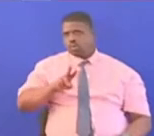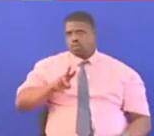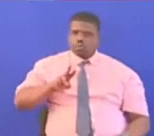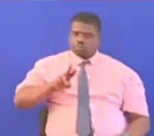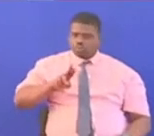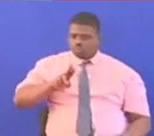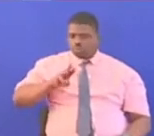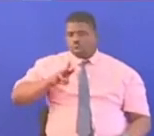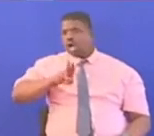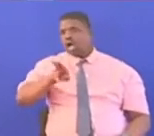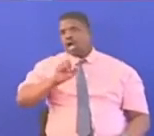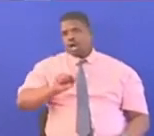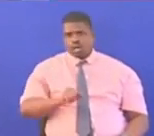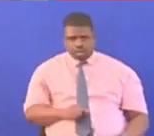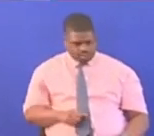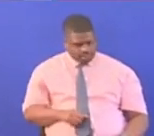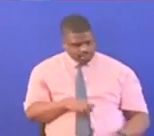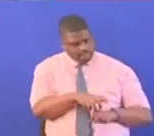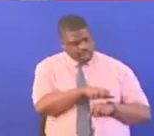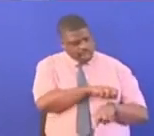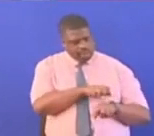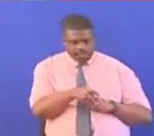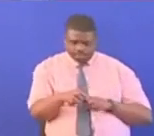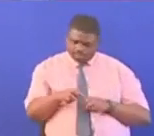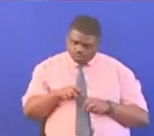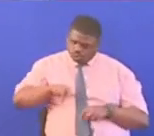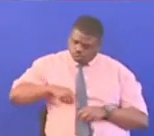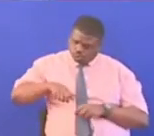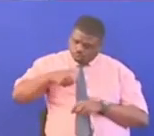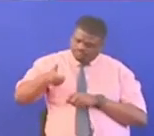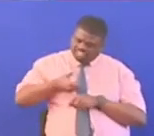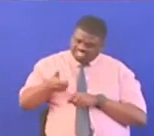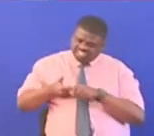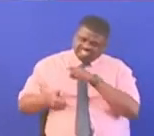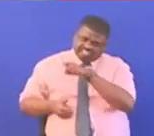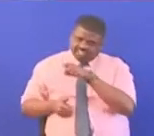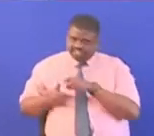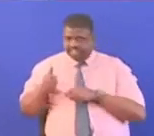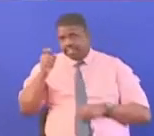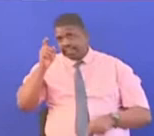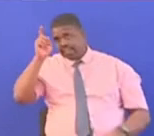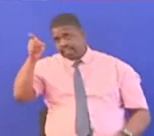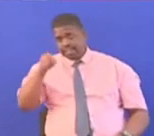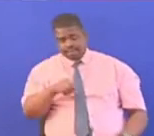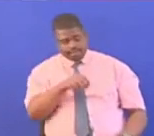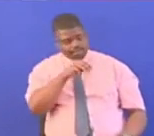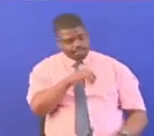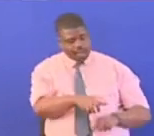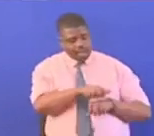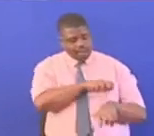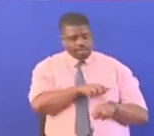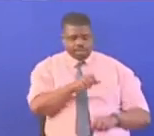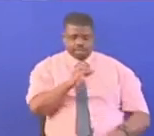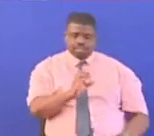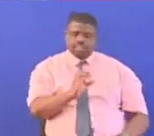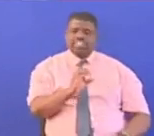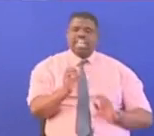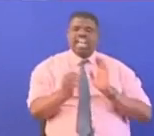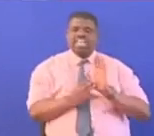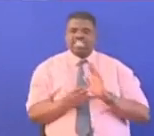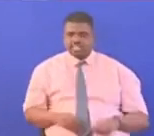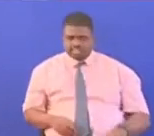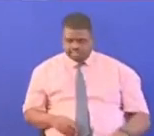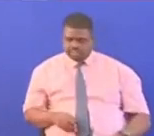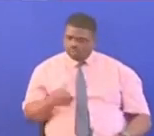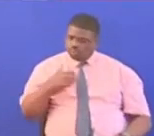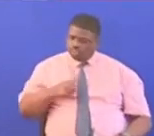kunufaika. Hivyo hivyo na kwenye kata ya Magamba kwa Lukonge kwenye jimbo la Korogwe vijijini, kwenye kijiji kile cha Magamba kwa Lukonge eneo la Changando. Nikuombe sana